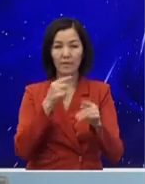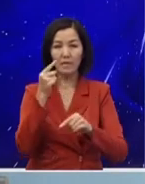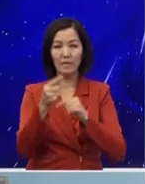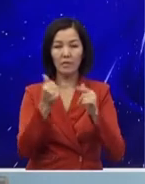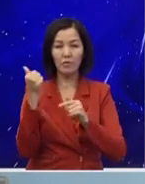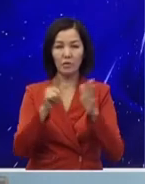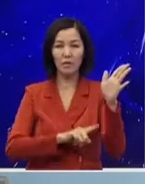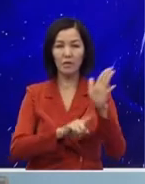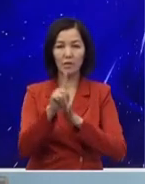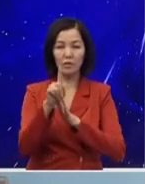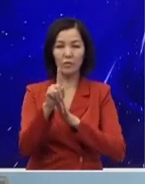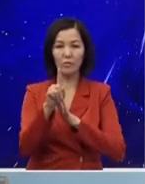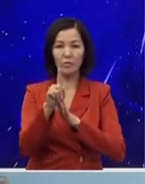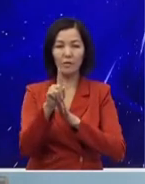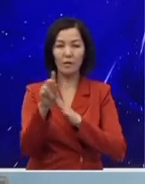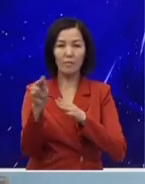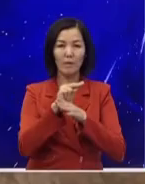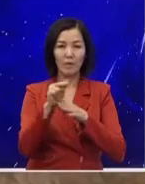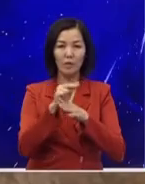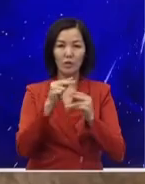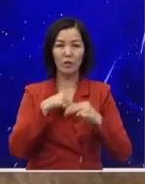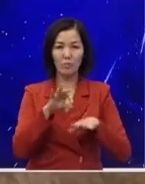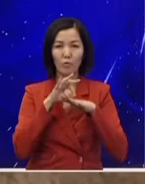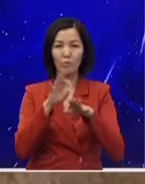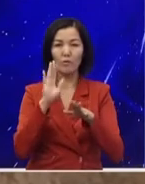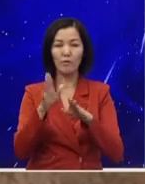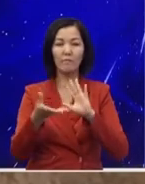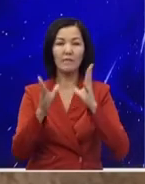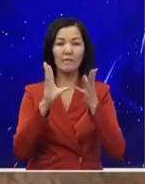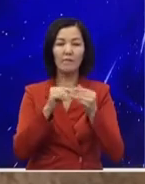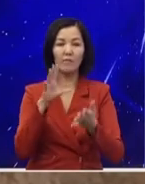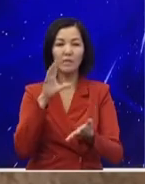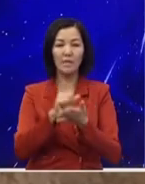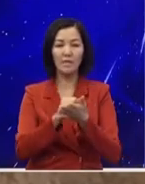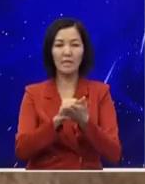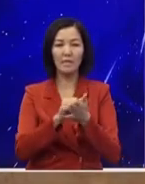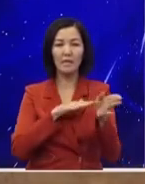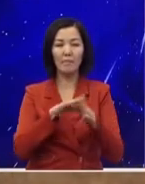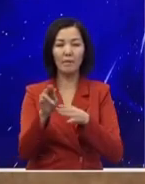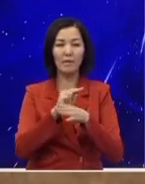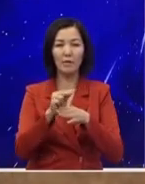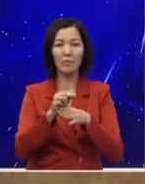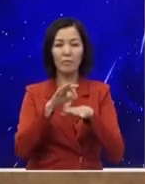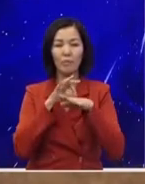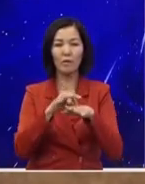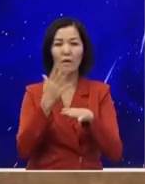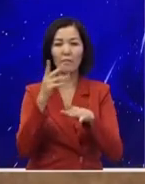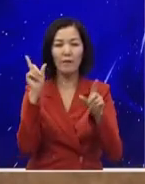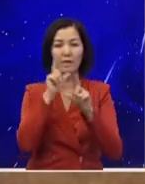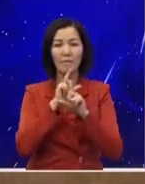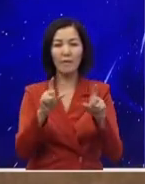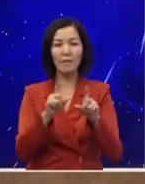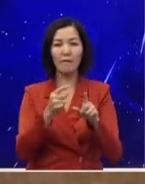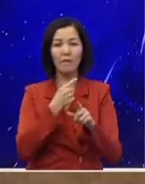недели, может быть, уже начнется монтажная работа. Всего в рамках дорожной карты занятости капитальный текущий ремонт проводится на 5 объектах.